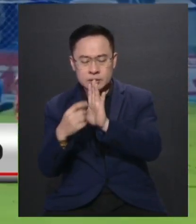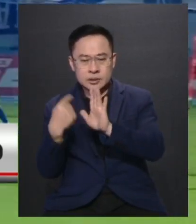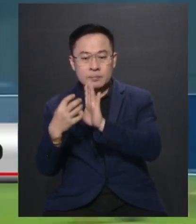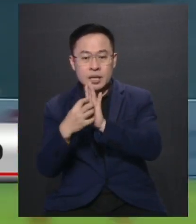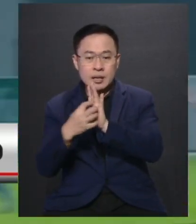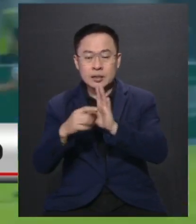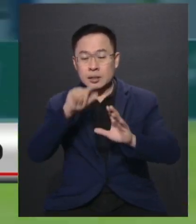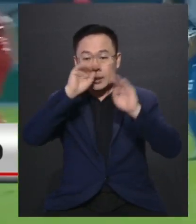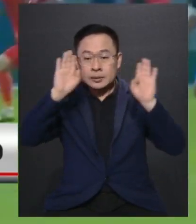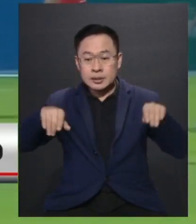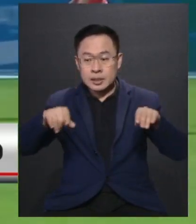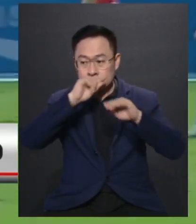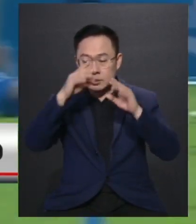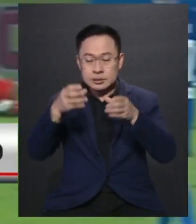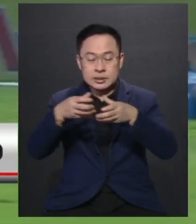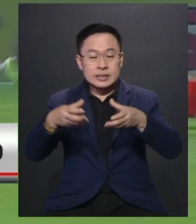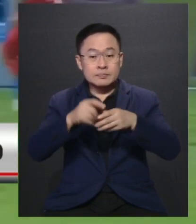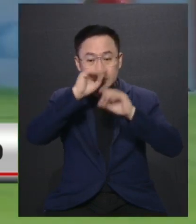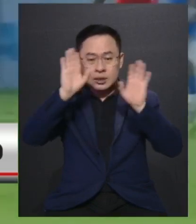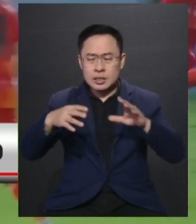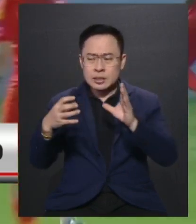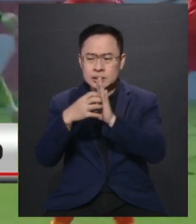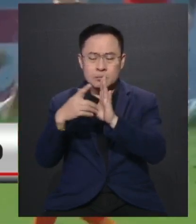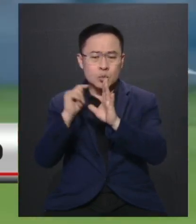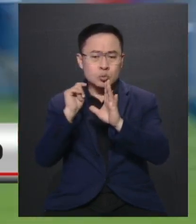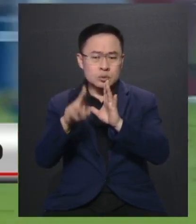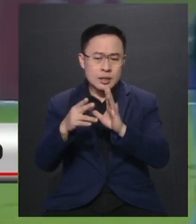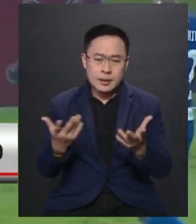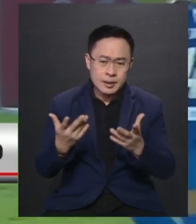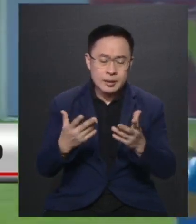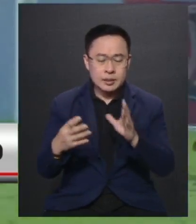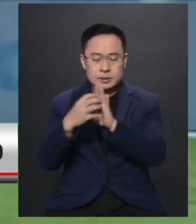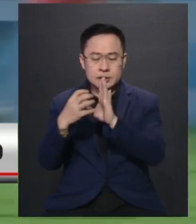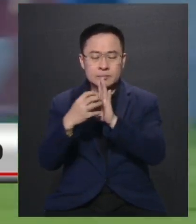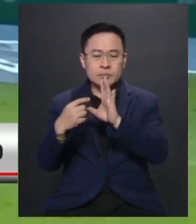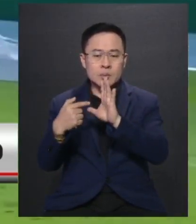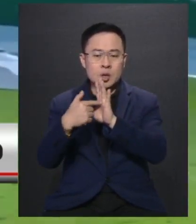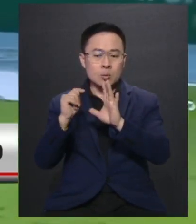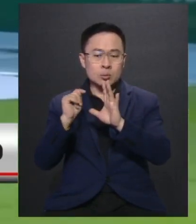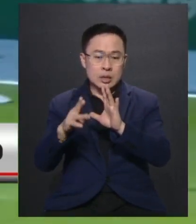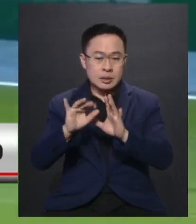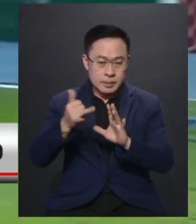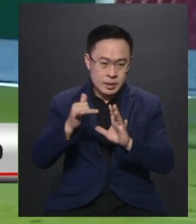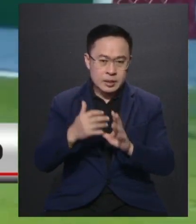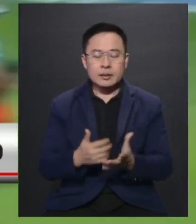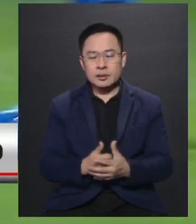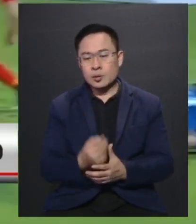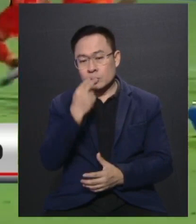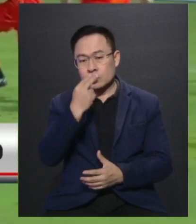ชัยนาทอุทัยธานีอะไรอย่างเงี้ยนะฮะก็มีโอกาสอาจจะย้ายไปอุทัยมั้ยอุทัยก็ได้เลื่อนชั้นนะเออ